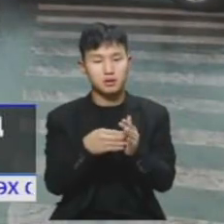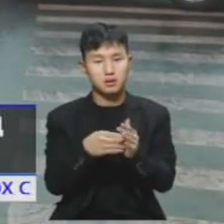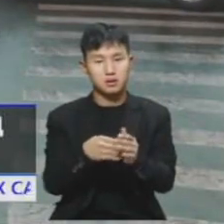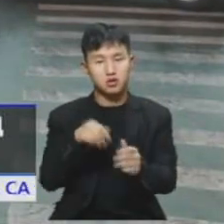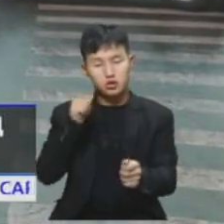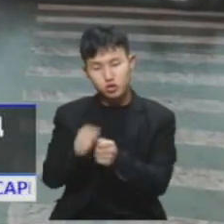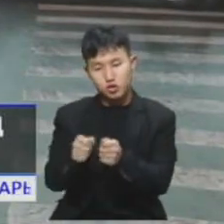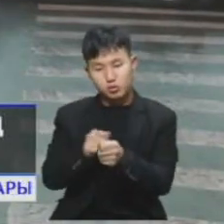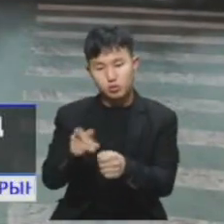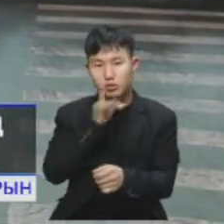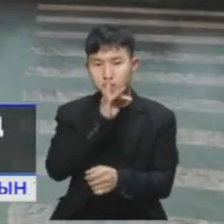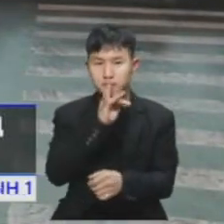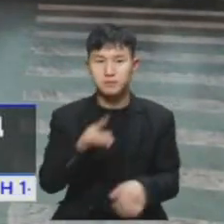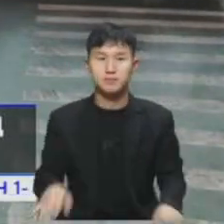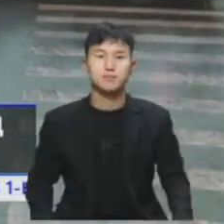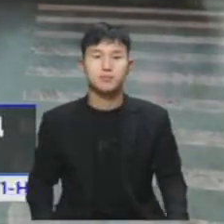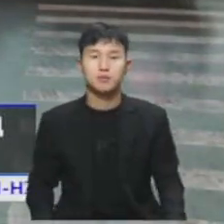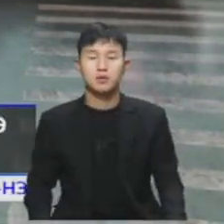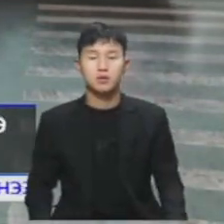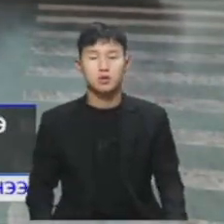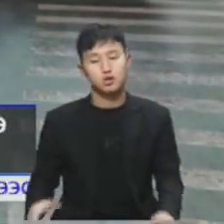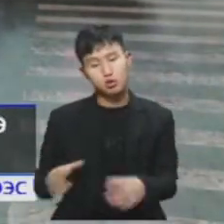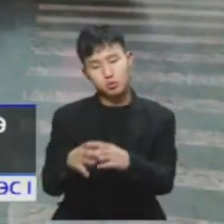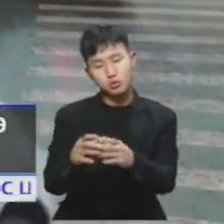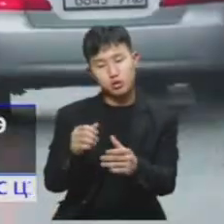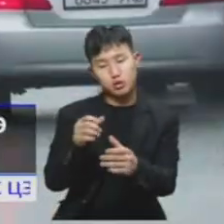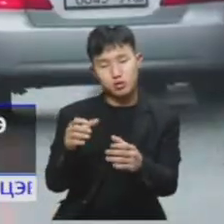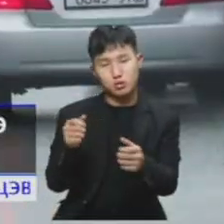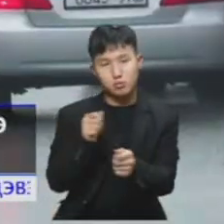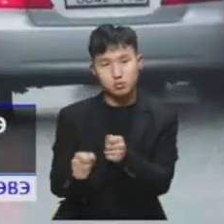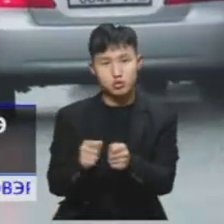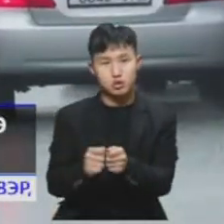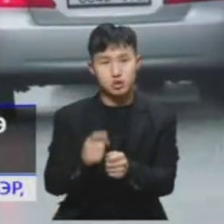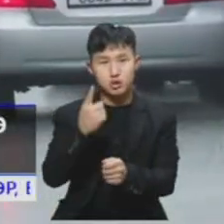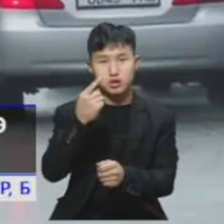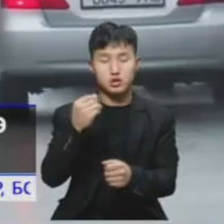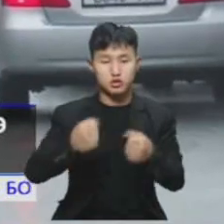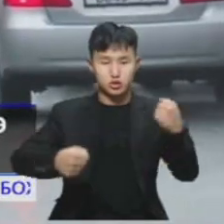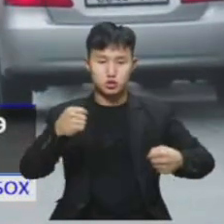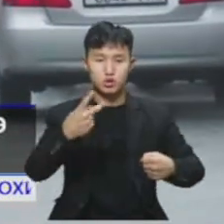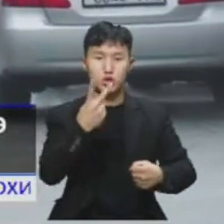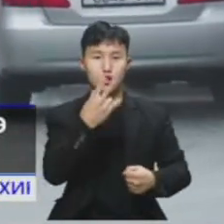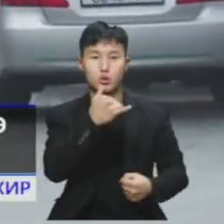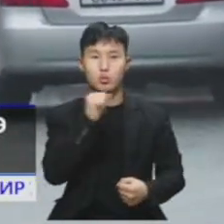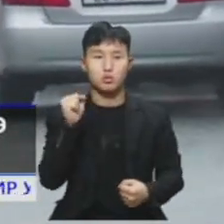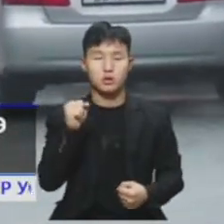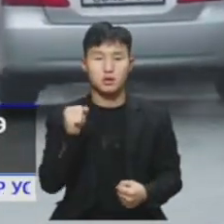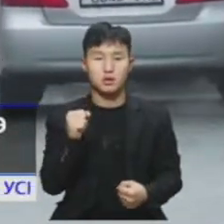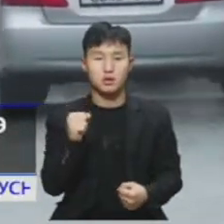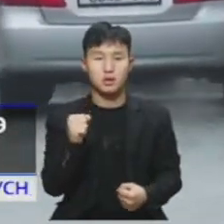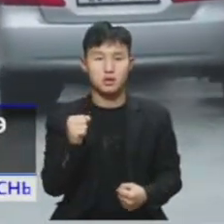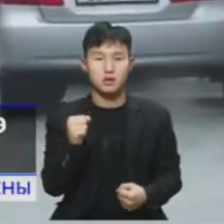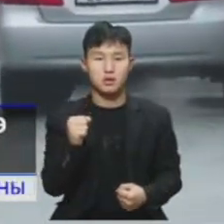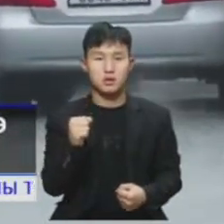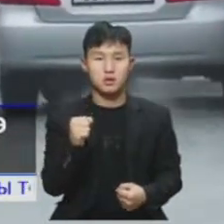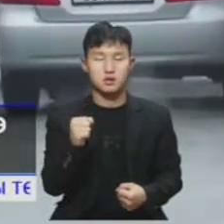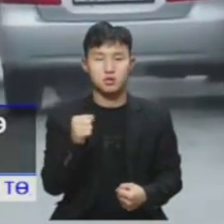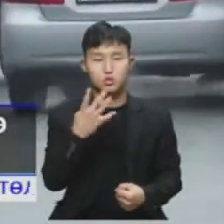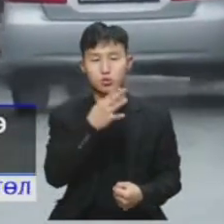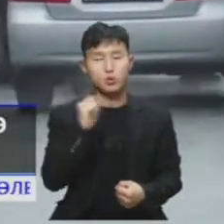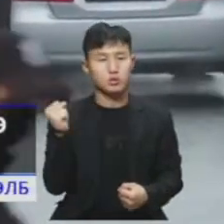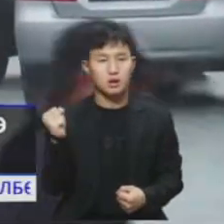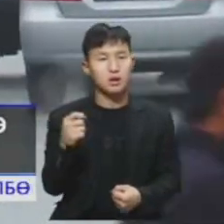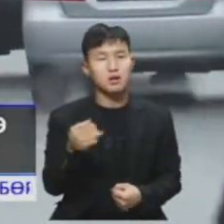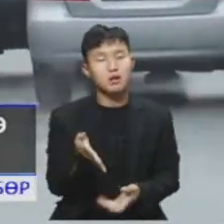төлбөлгөөр тусгасан байна. Гэхдээ төлбөртэй бүсэд нэг жолооч өдөрт 2 удаа зорчвол хэд 3 удаа зорчвол 4 удаа хэдэн